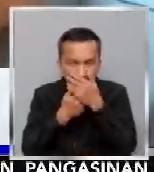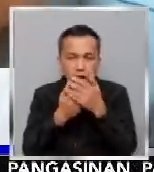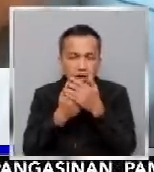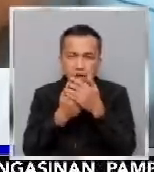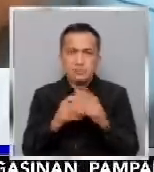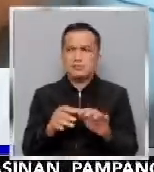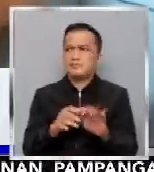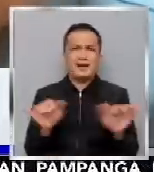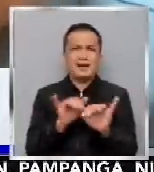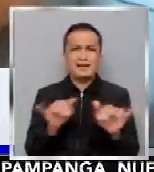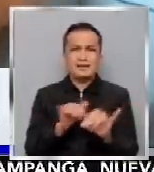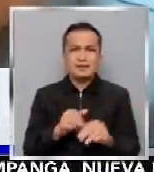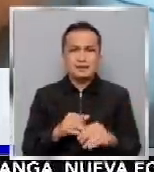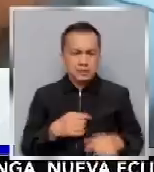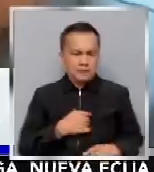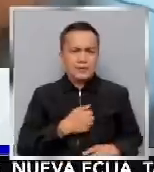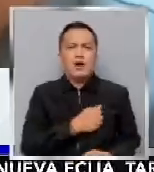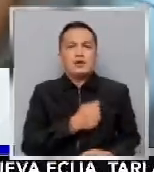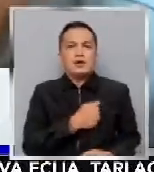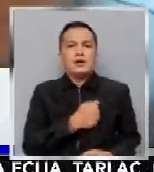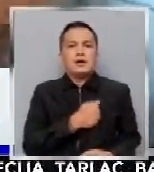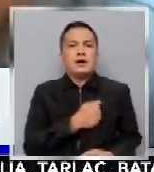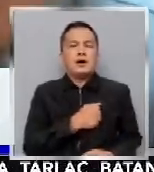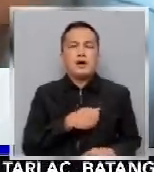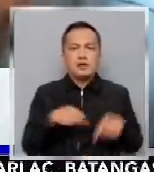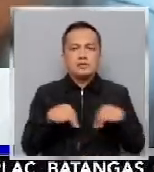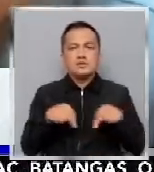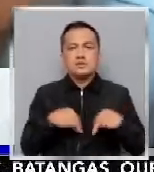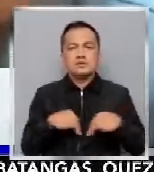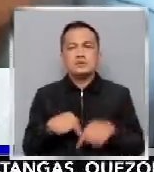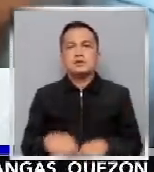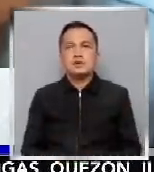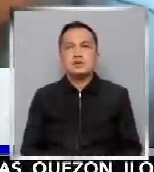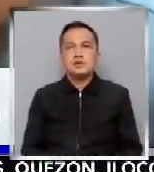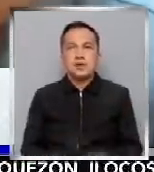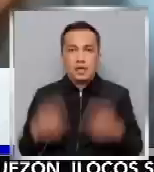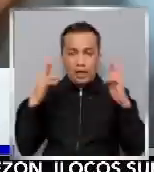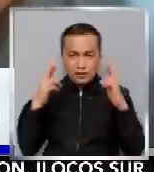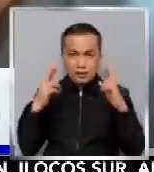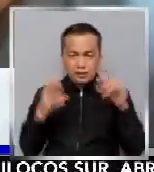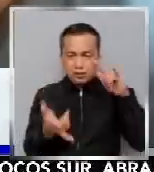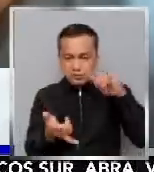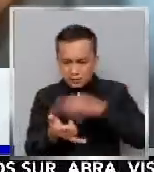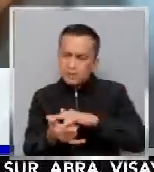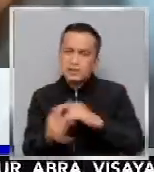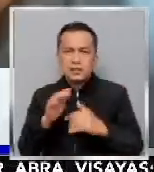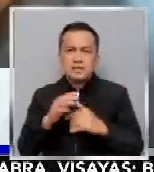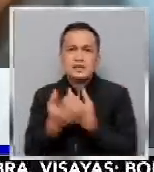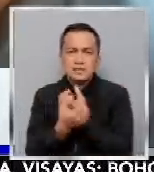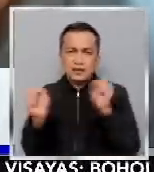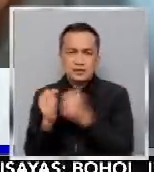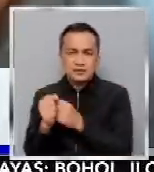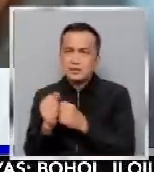parang your heart is racing and we're all praying now. Sana, kung mag-land, safe natin lahat. I don't know what will happen if